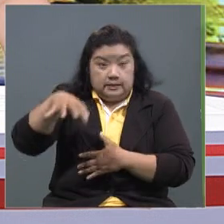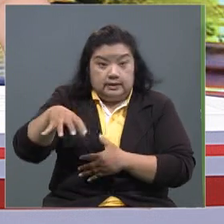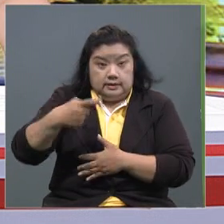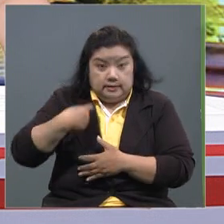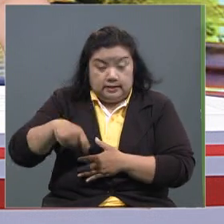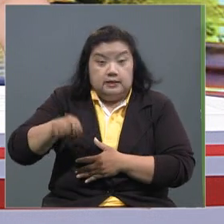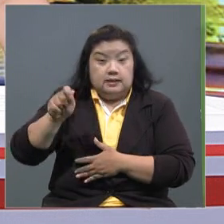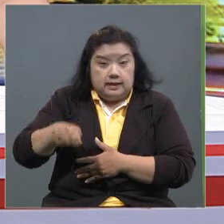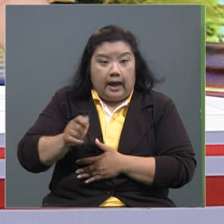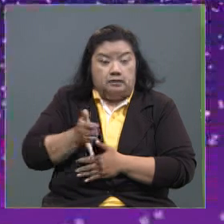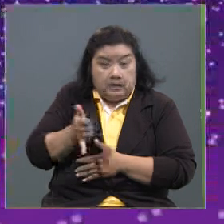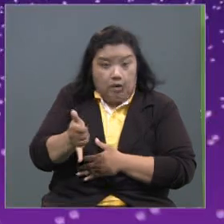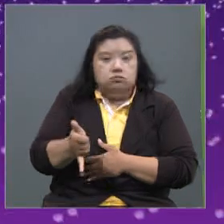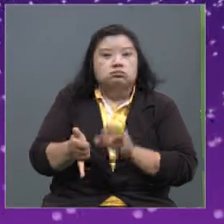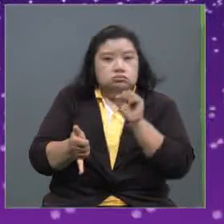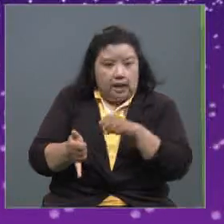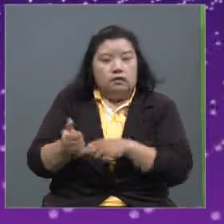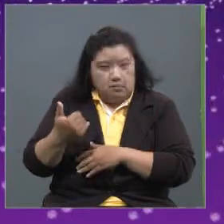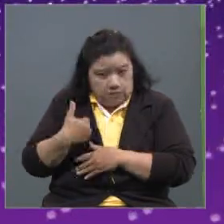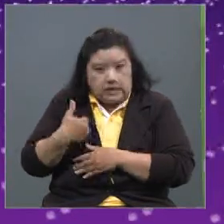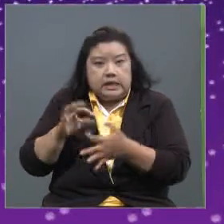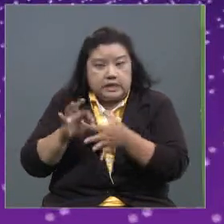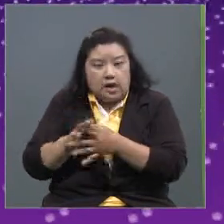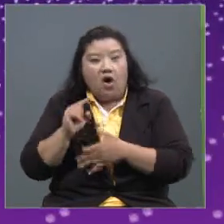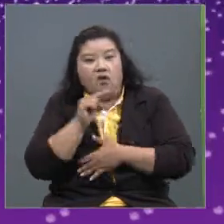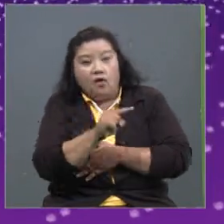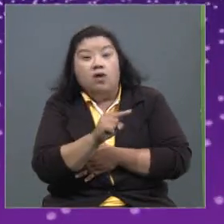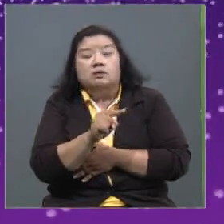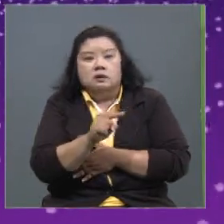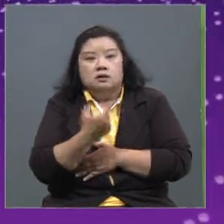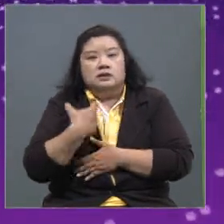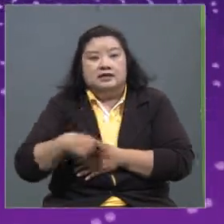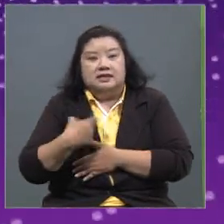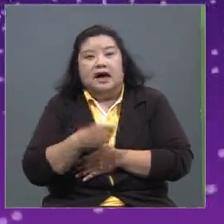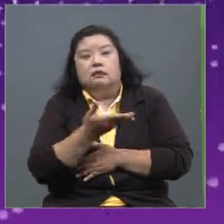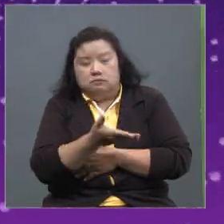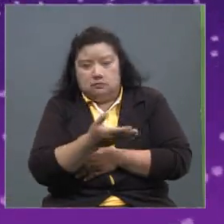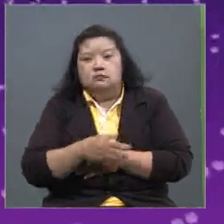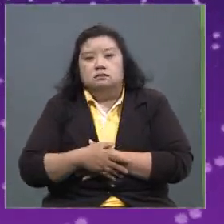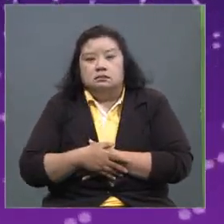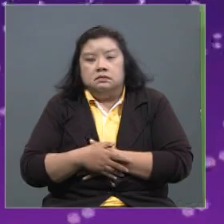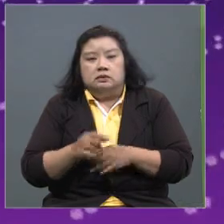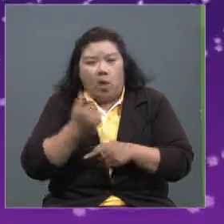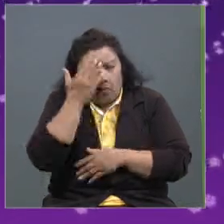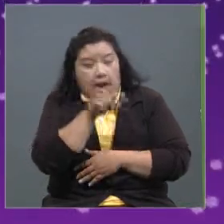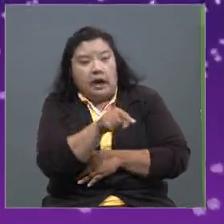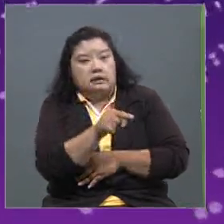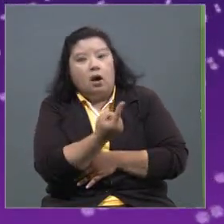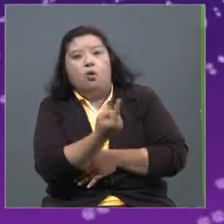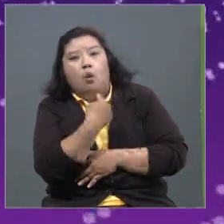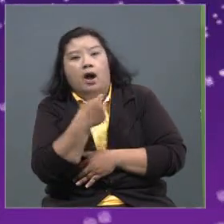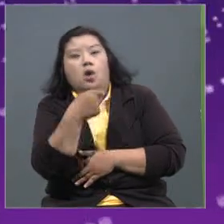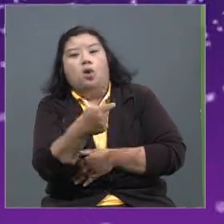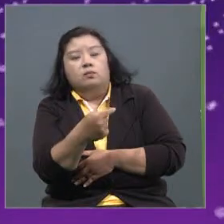คดีฟ้องนายอัจฉริยะเรืองรัตนพงษ์อยู ่ แล้ววันนี้ศาลก็นัดมาไต่สวนมูลฟ้อง แต่ว่าวันนี้ ใช่ทั้งคู่มาเจ